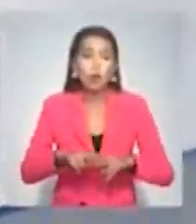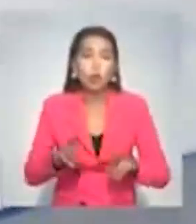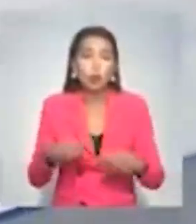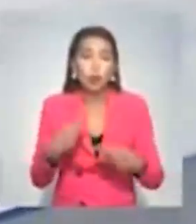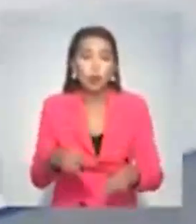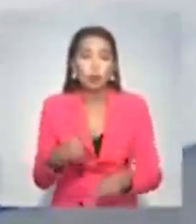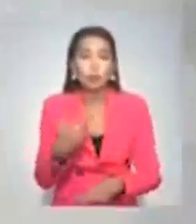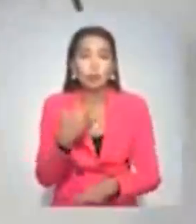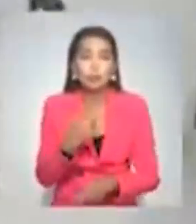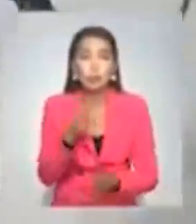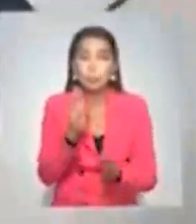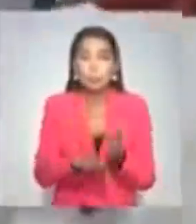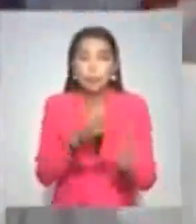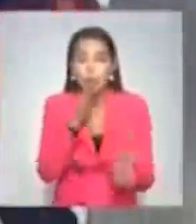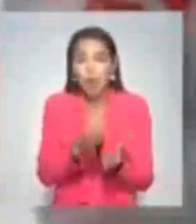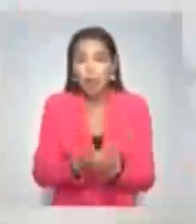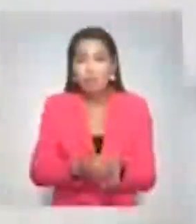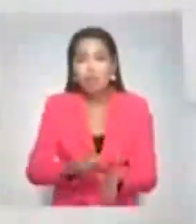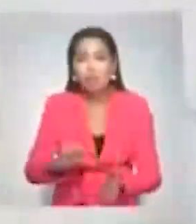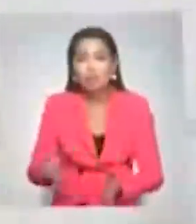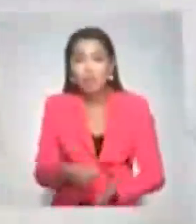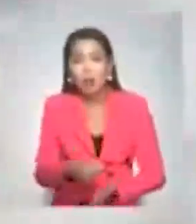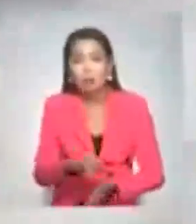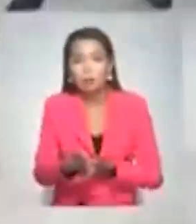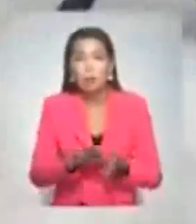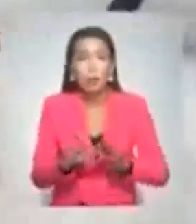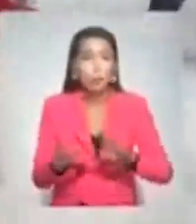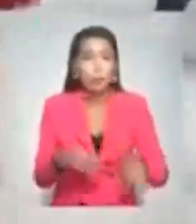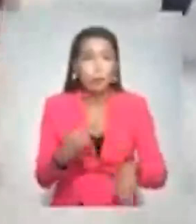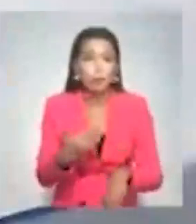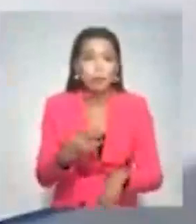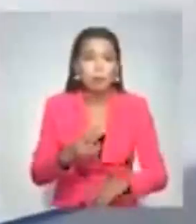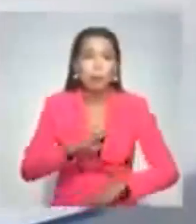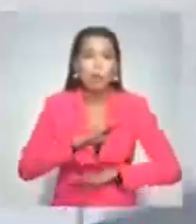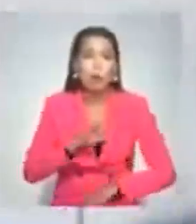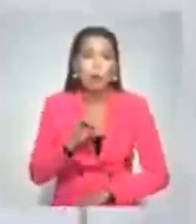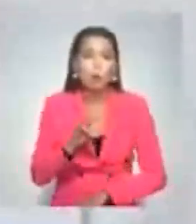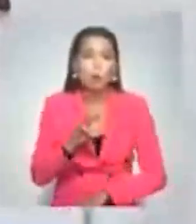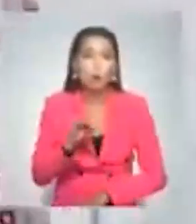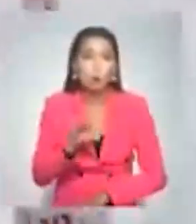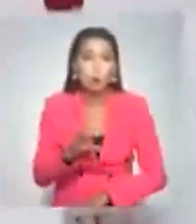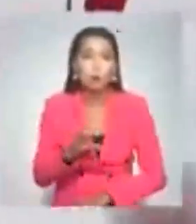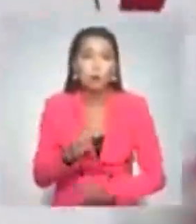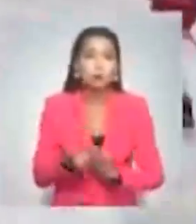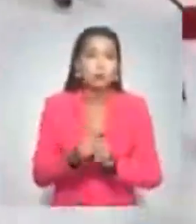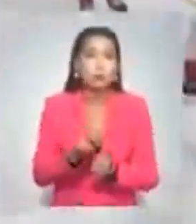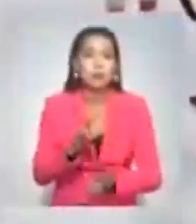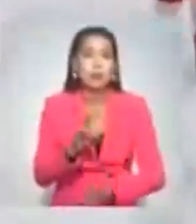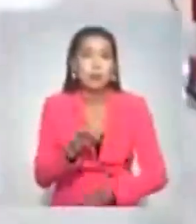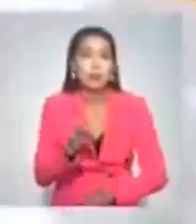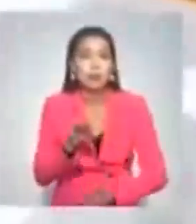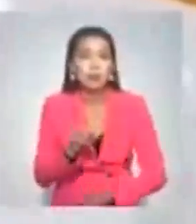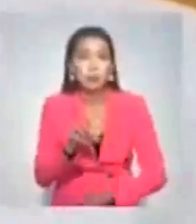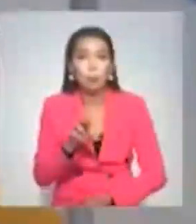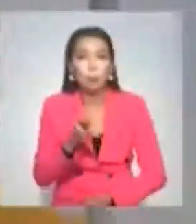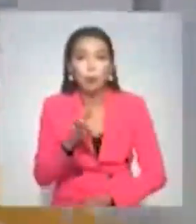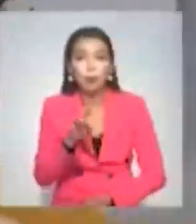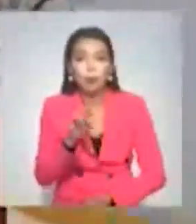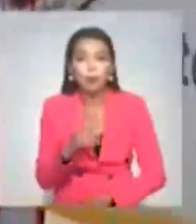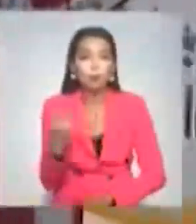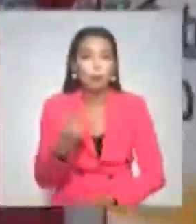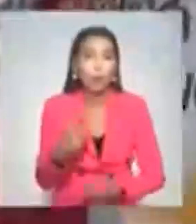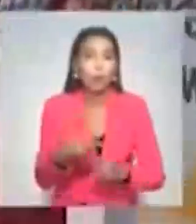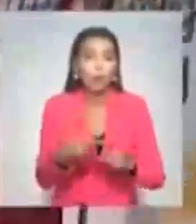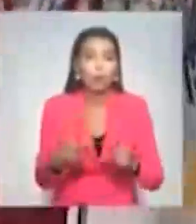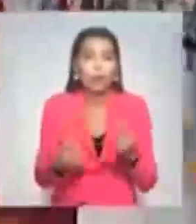3 безответные шайбы. Сразу после этого на воротах Юлиуса Гудачика сменил Никита Бояркин. Во второй части